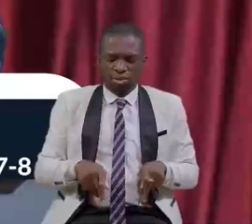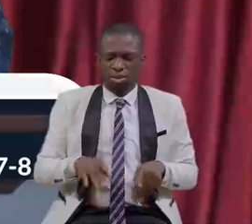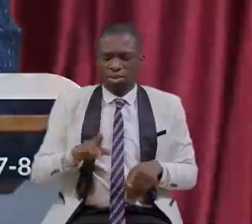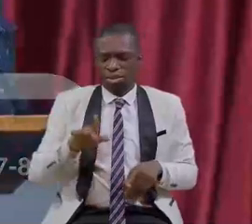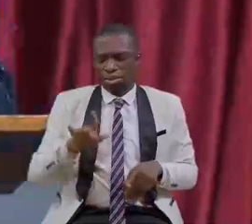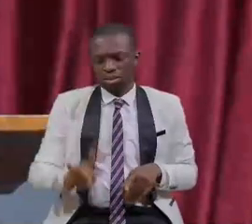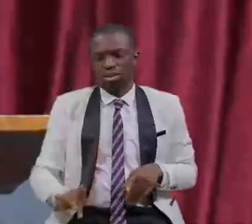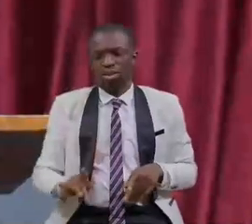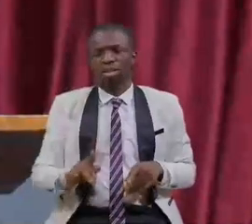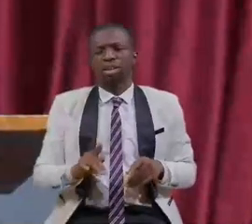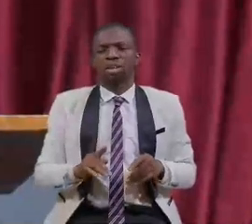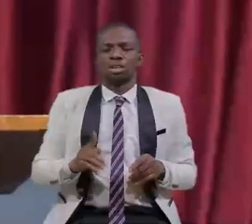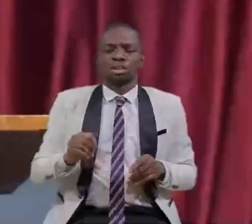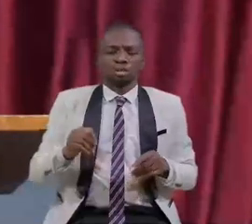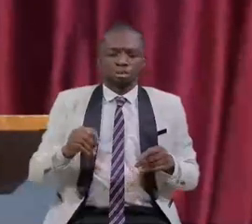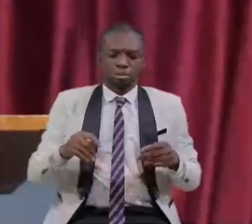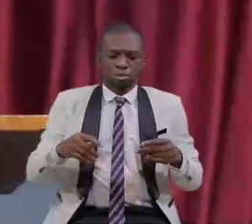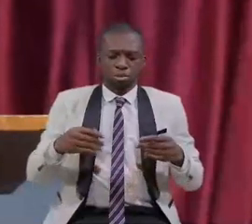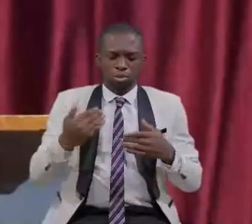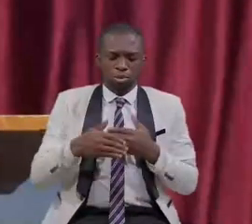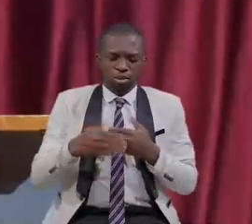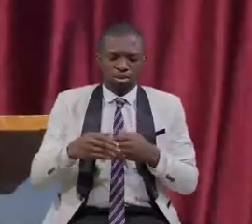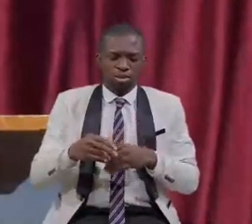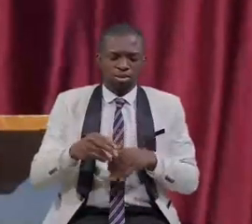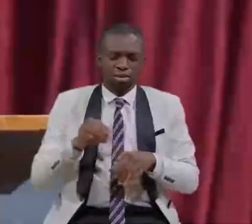naturel. C'est au champ.